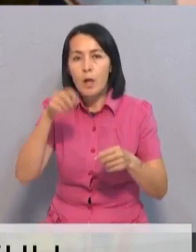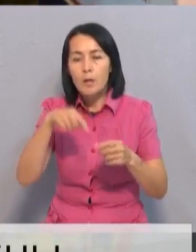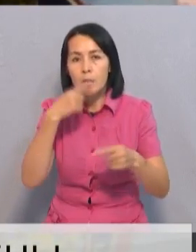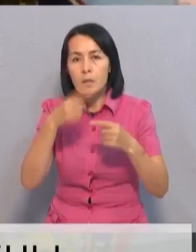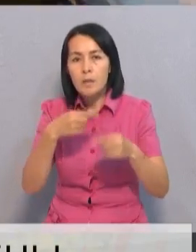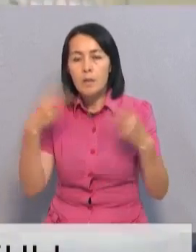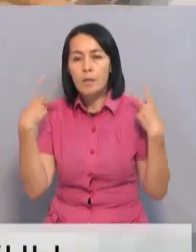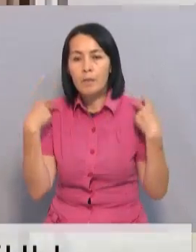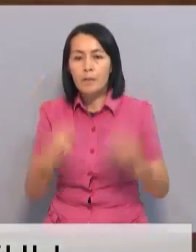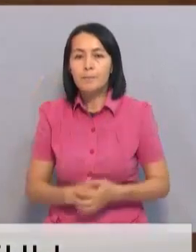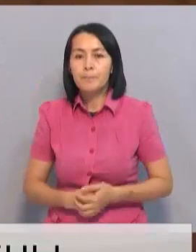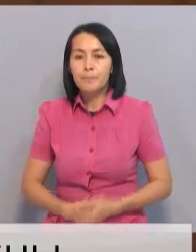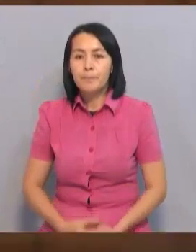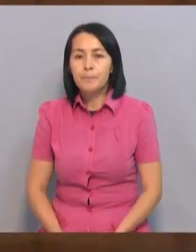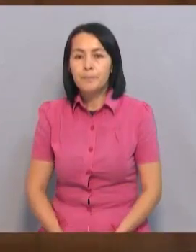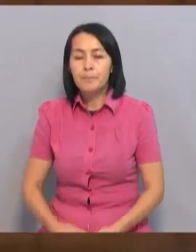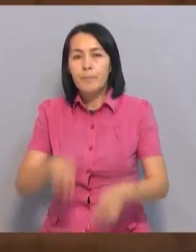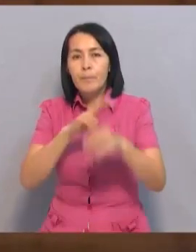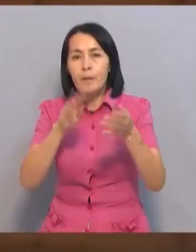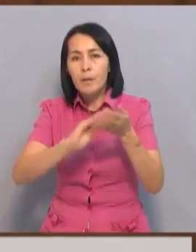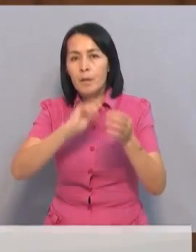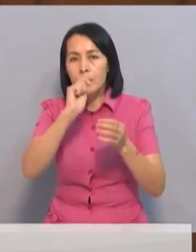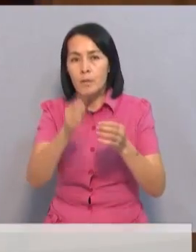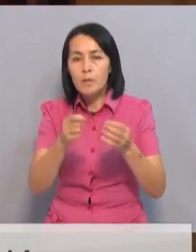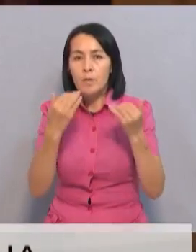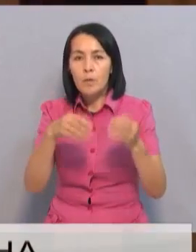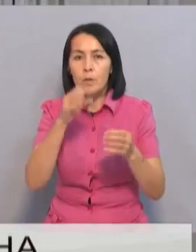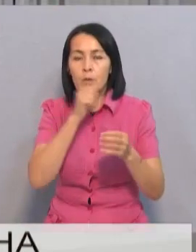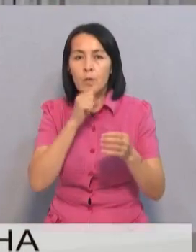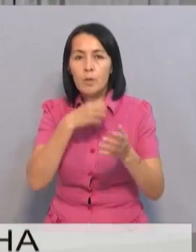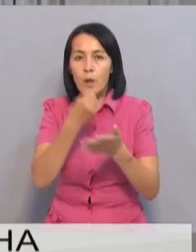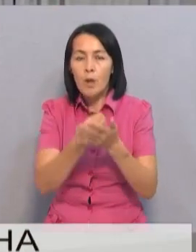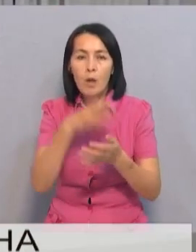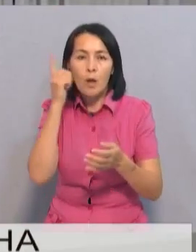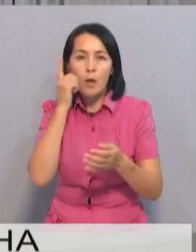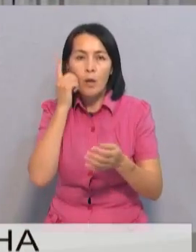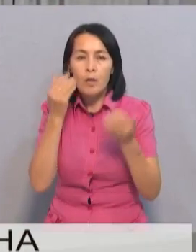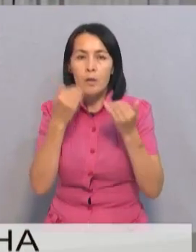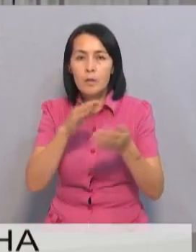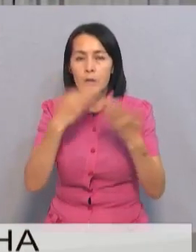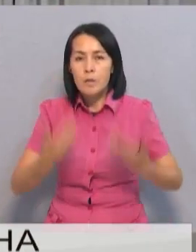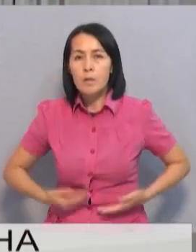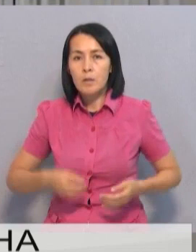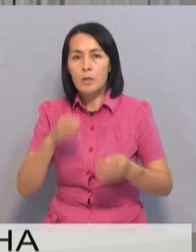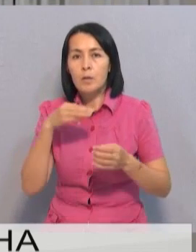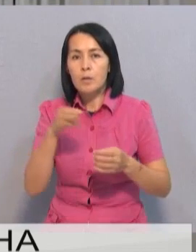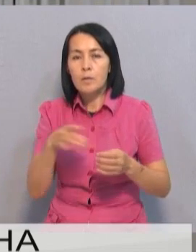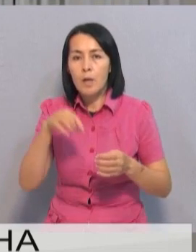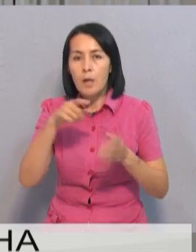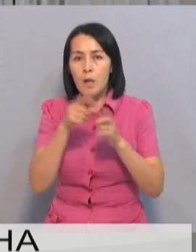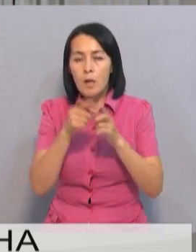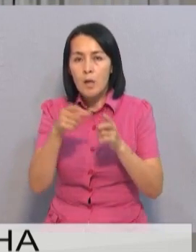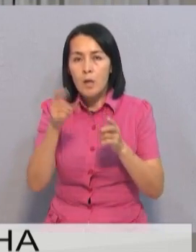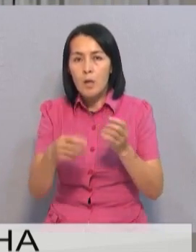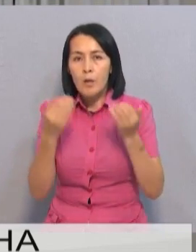Сообщили в МВД. В полицию с заявлением о том, что у него украли дорогостоящий телефон, обратился житель Туранского района. Со слов